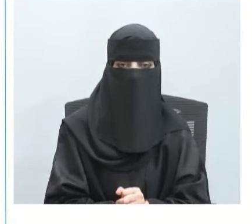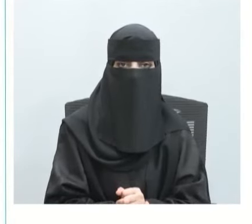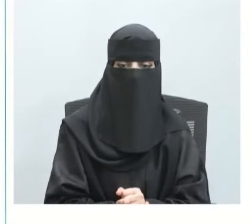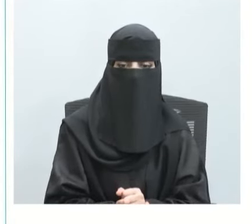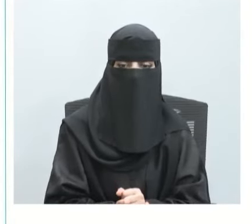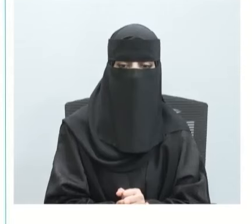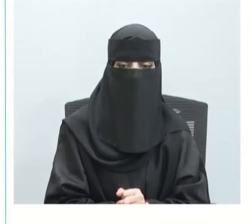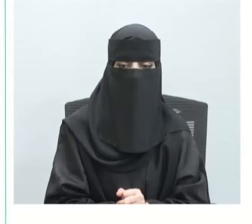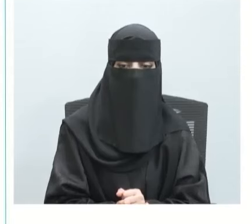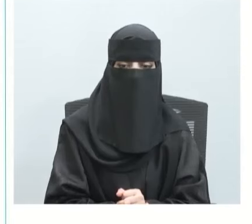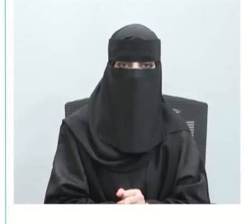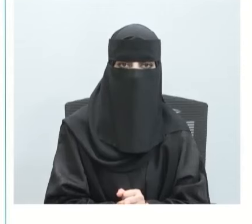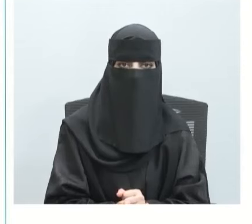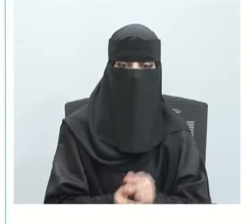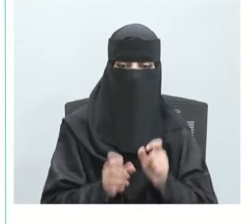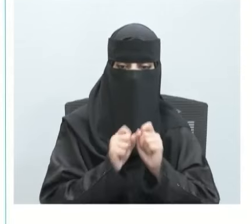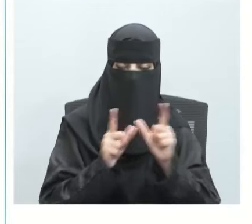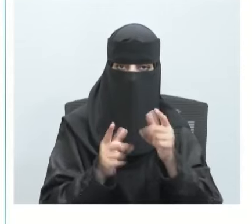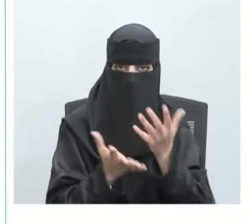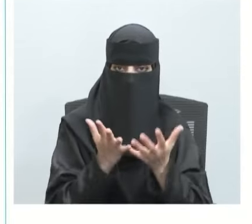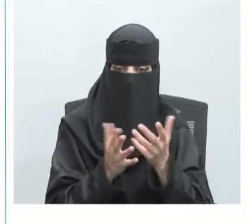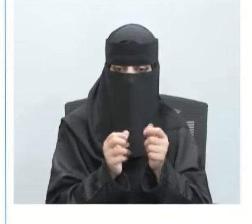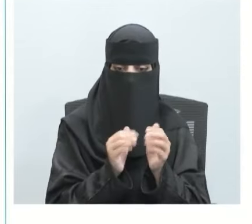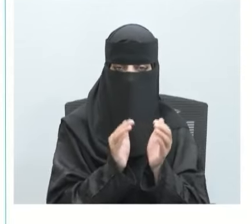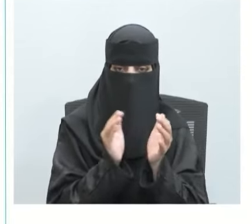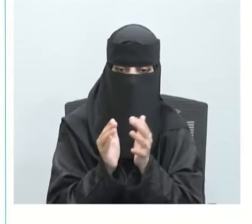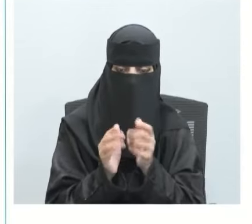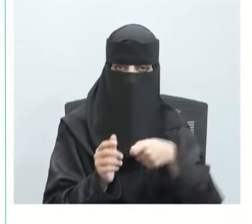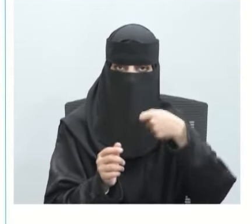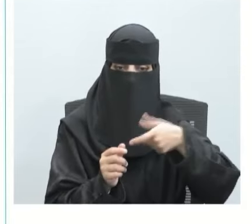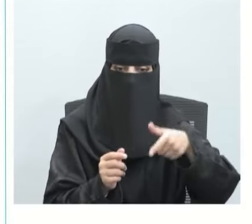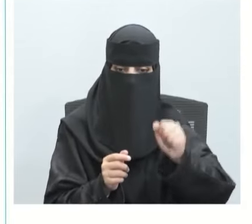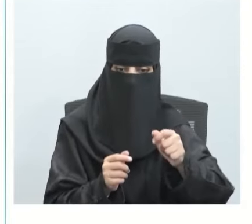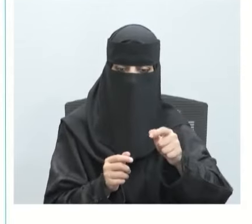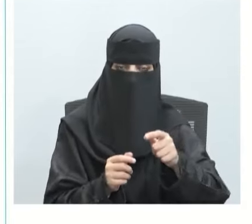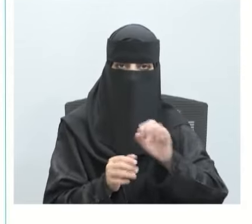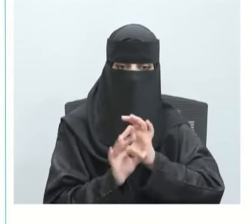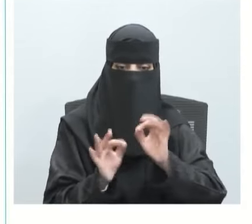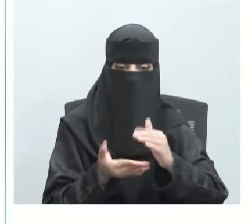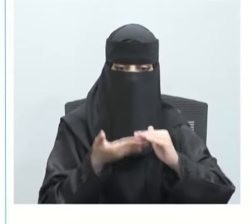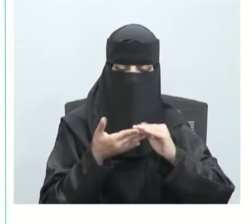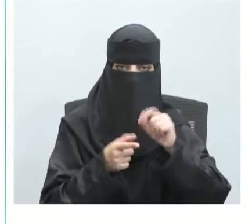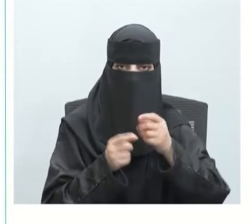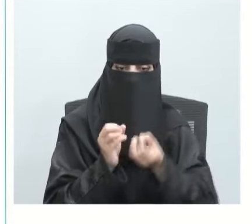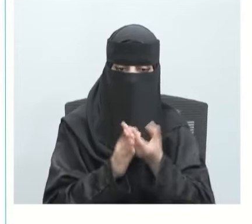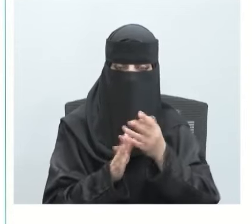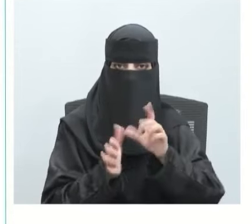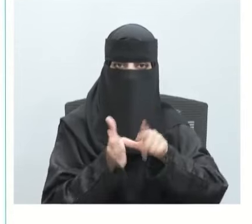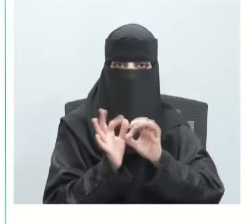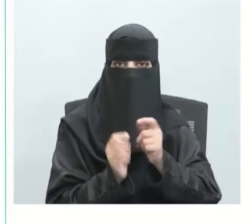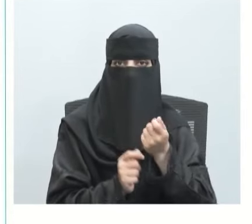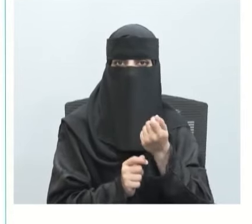المختلفه توضح الميزانيه الدخل والنفقات المقدره لتساعدك في انشاء خطه